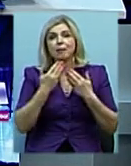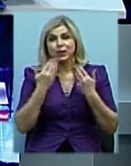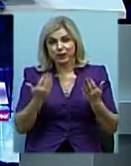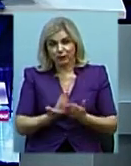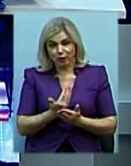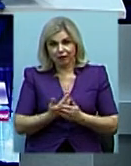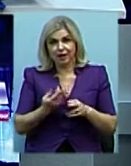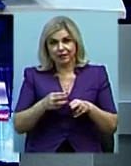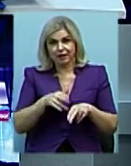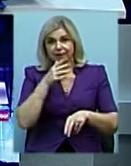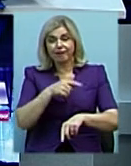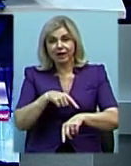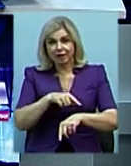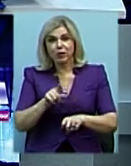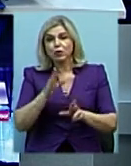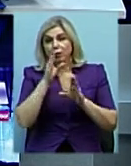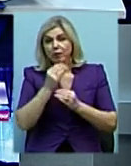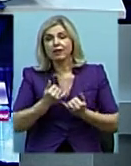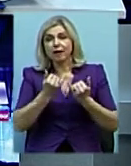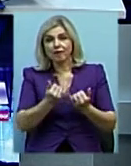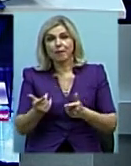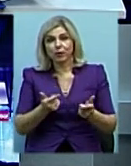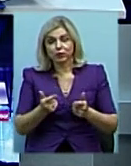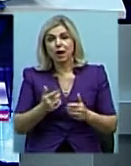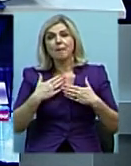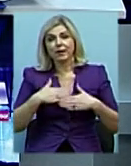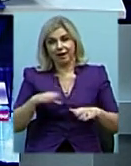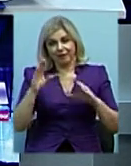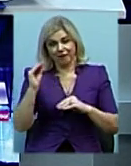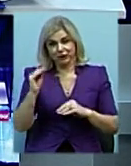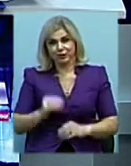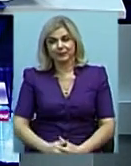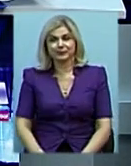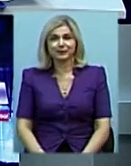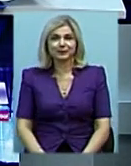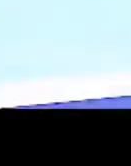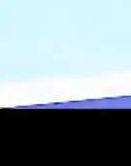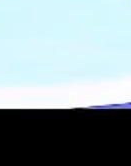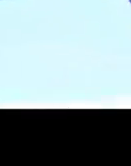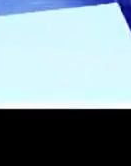новини на цей час, що ми встигли підготувати для вас. Гарного вам вечора і нехай щастить!